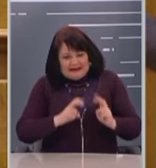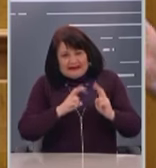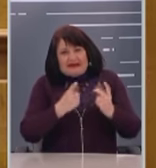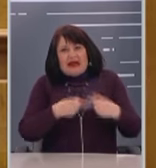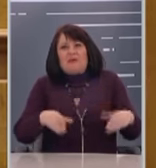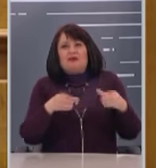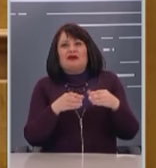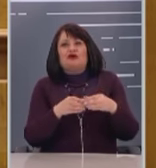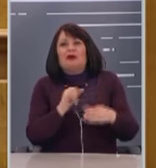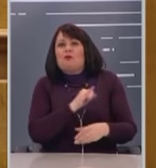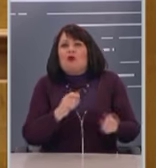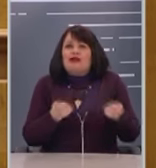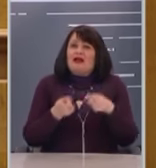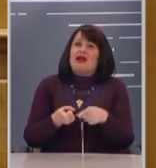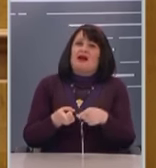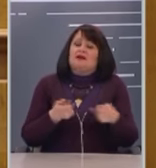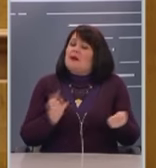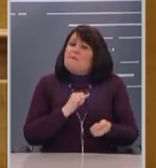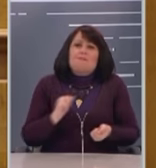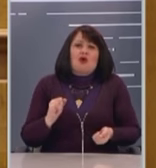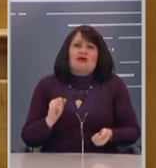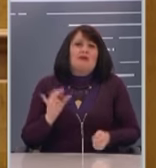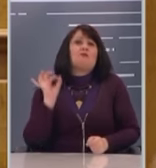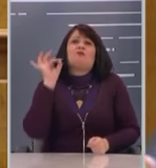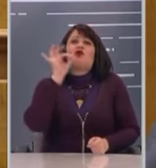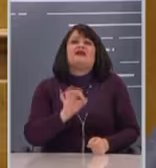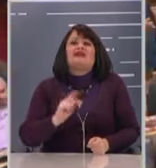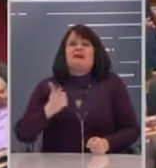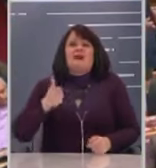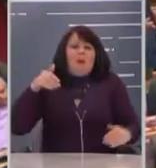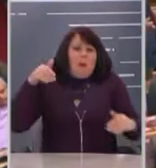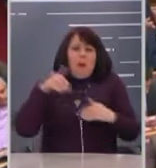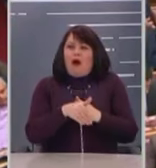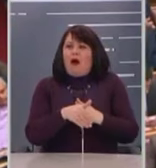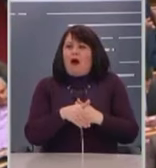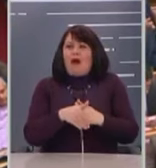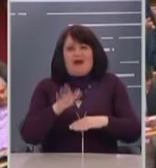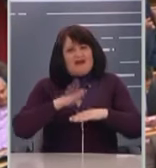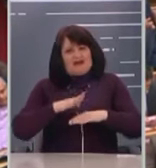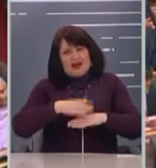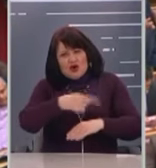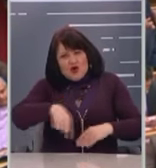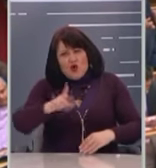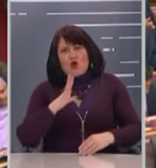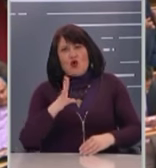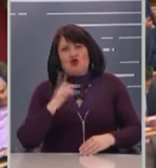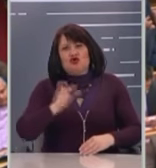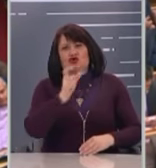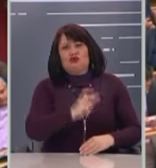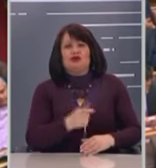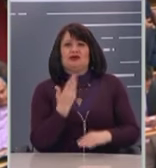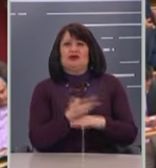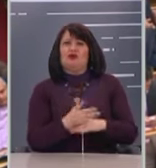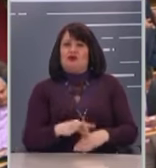ποτέ δεν έγιναν για το πώς οδηγήθηκε η χώρα στη χρεοκοπία. Ότι φταίει ο κόσμος που ζητούσε αξιοπρεπή